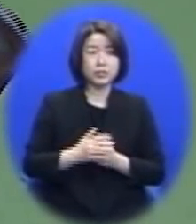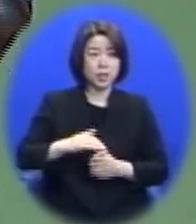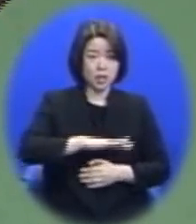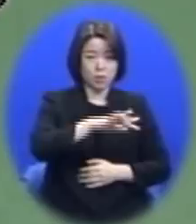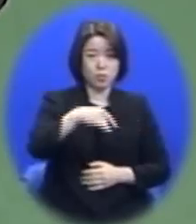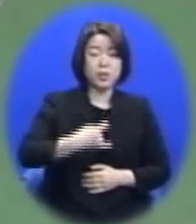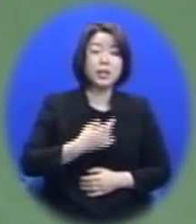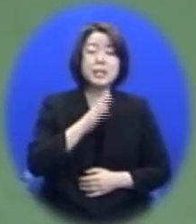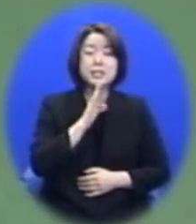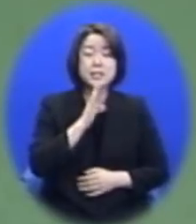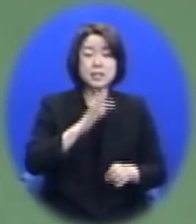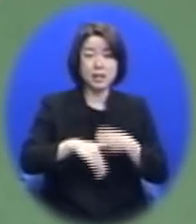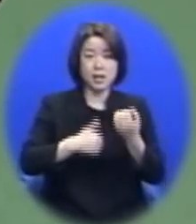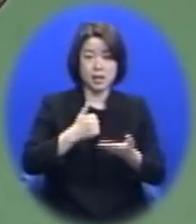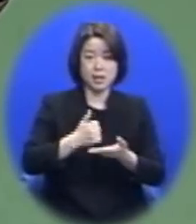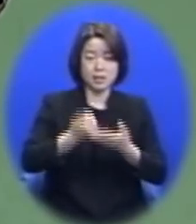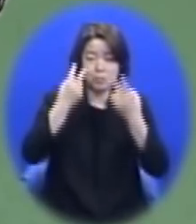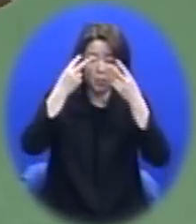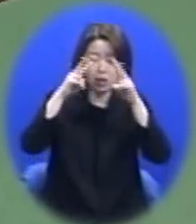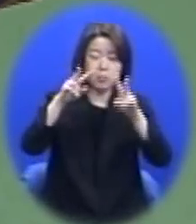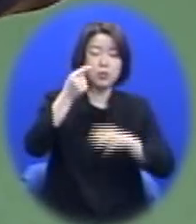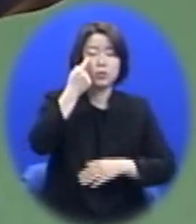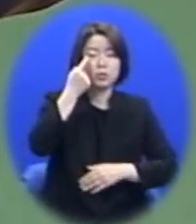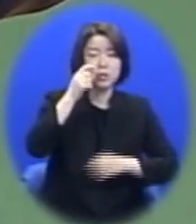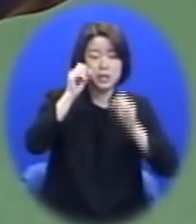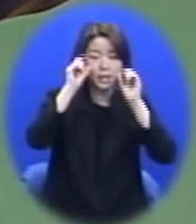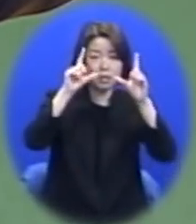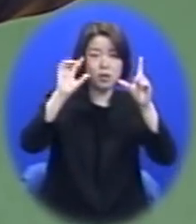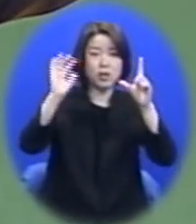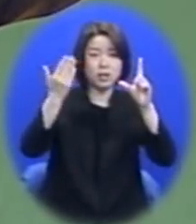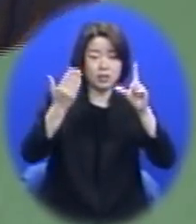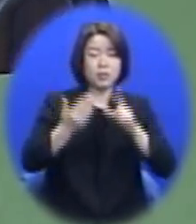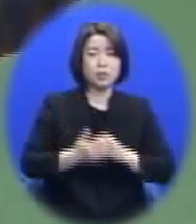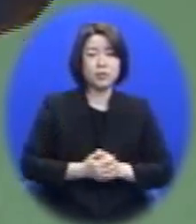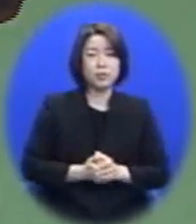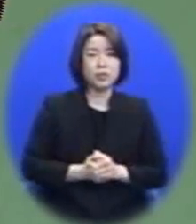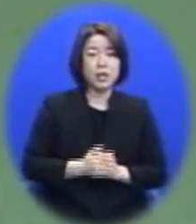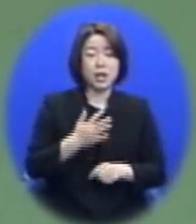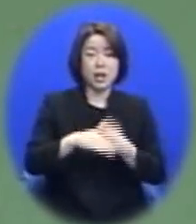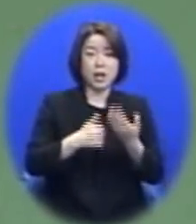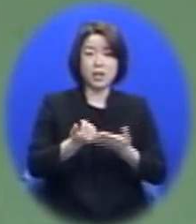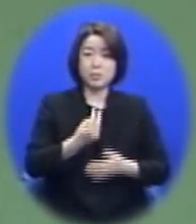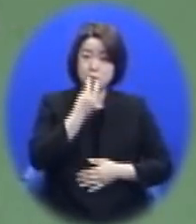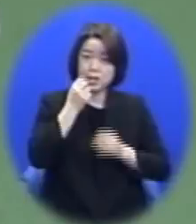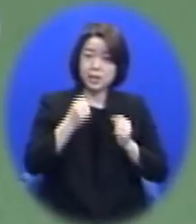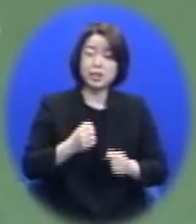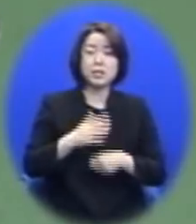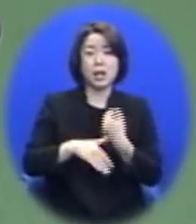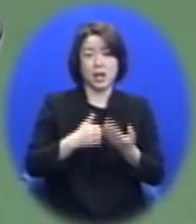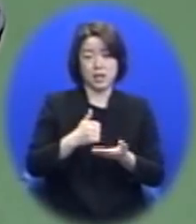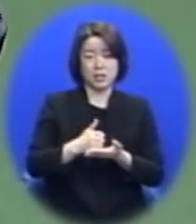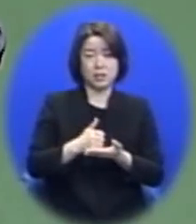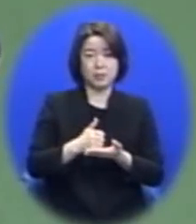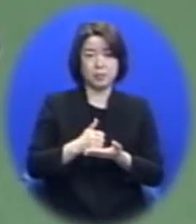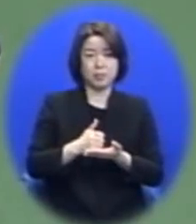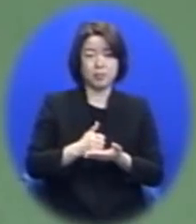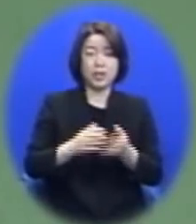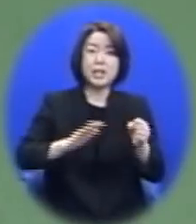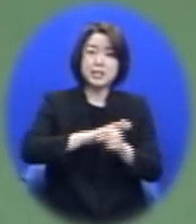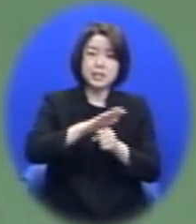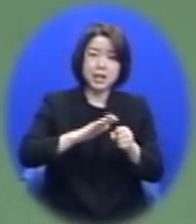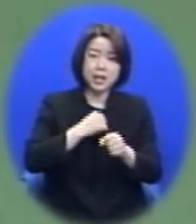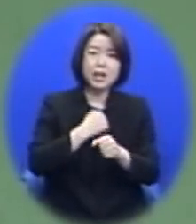우리에게 진짜 하나님을 바라보는 눈이 열려야 합니다. 하나님은 살아계신 하나님이시고